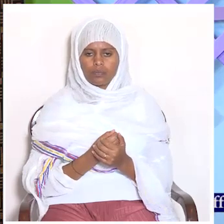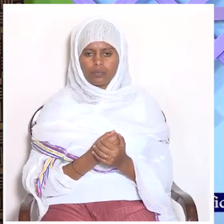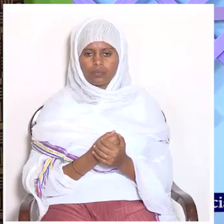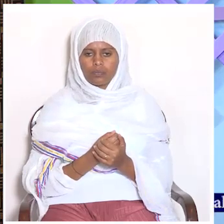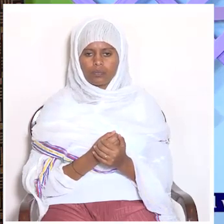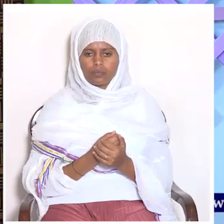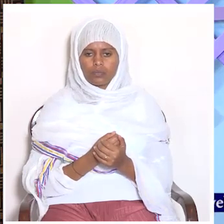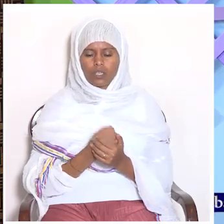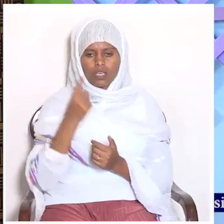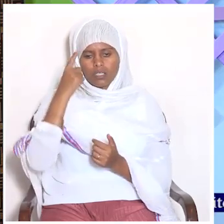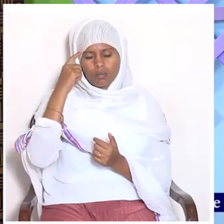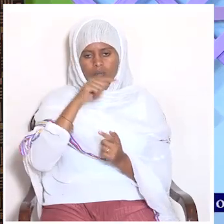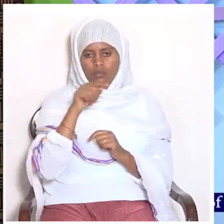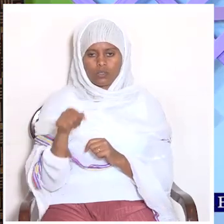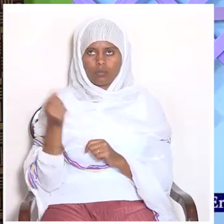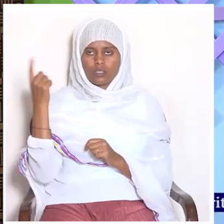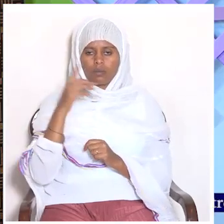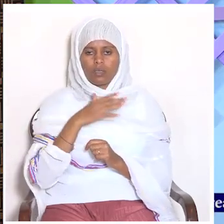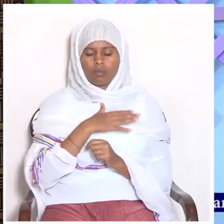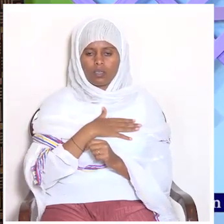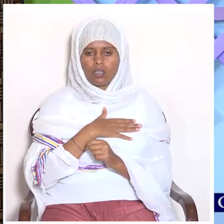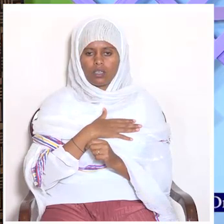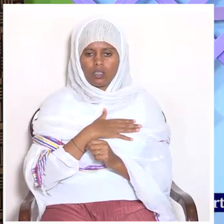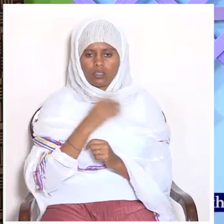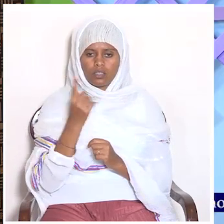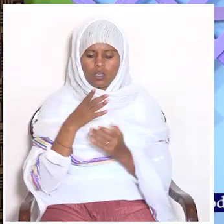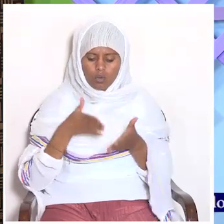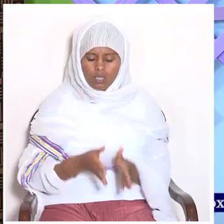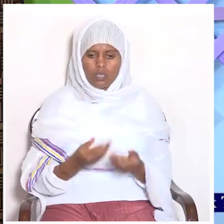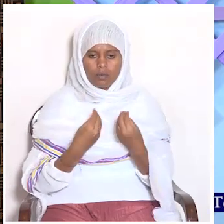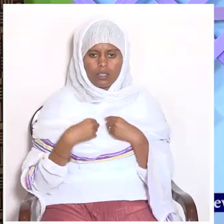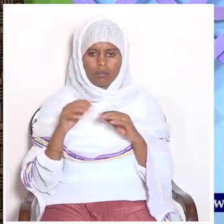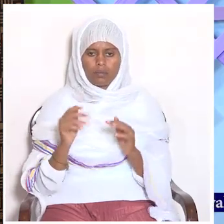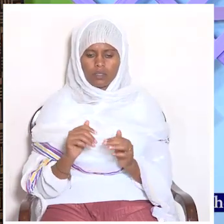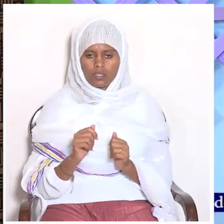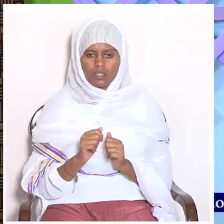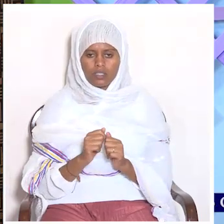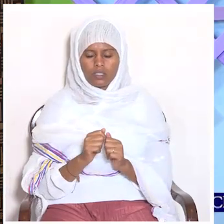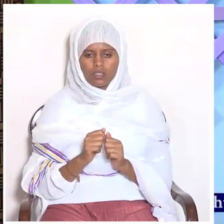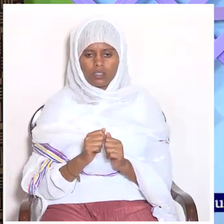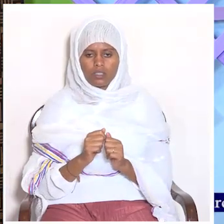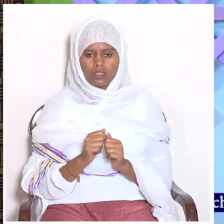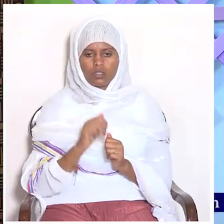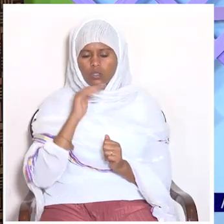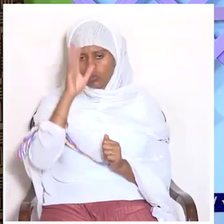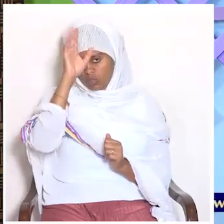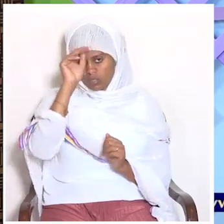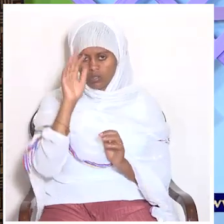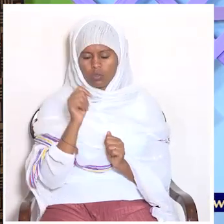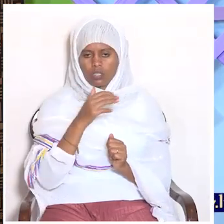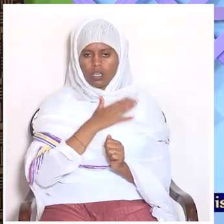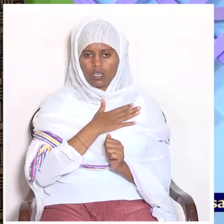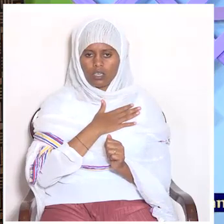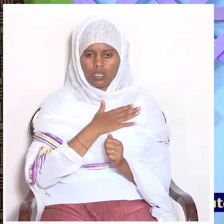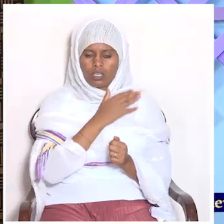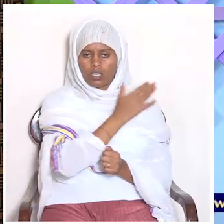ተበሉ ሓደ ሓሳብ መፆም እግዚኣብሔር ኣምላኽ በቻስ ውላድ ዳ ይሃበና ፍረ ከርሲ ዳ ይሃበና እምበር ወዲ